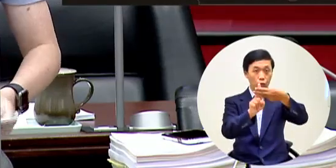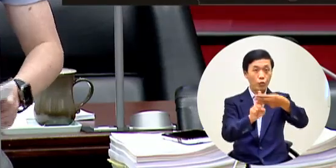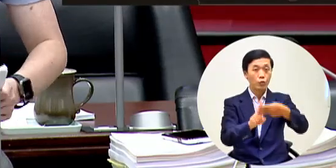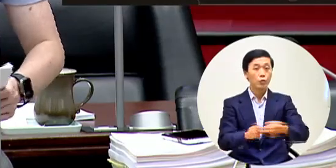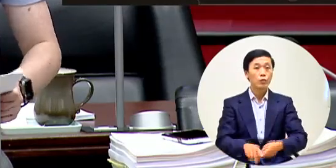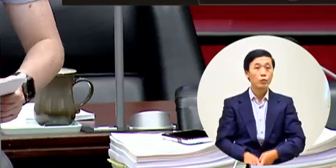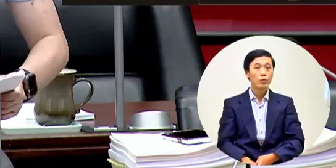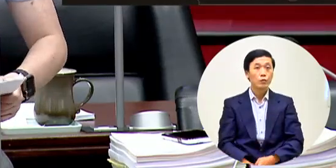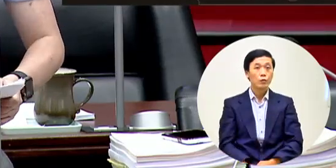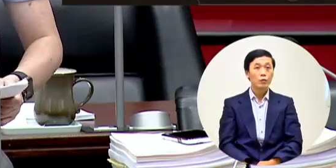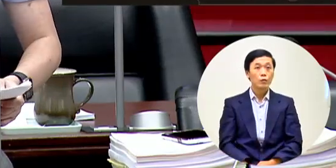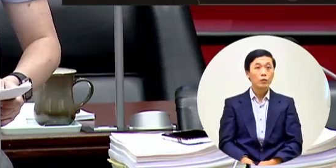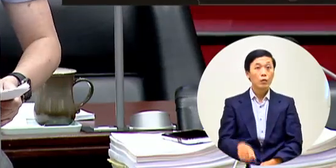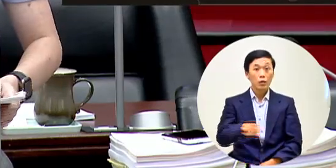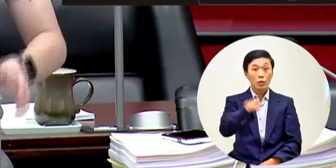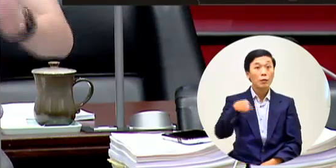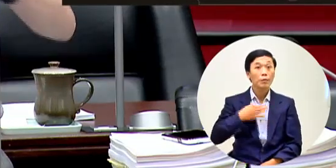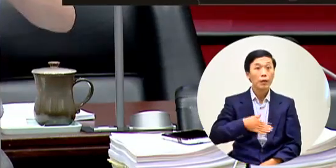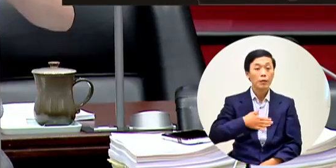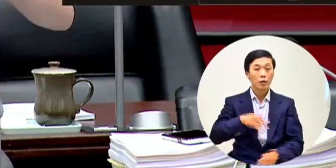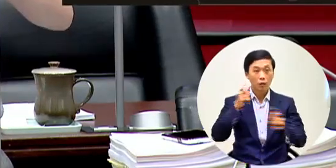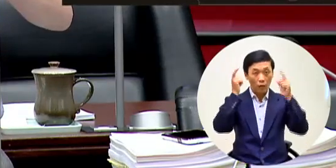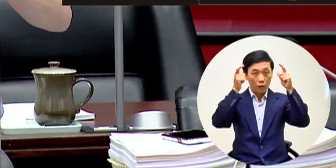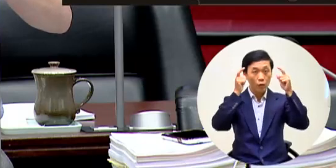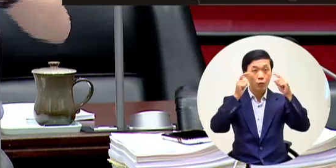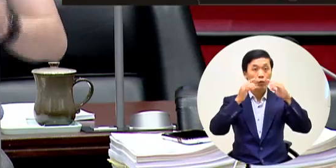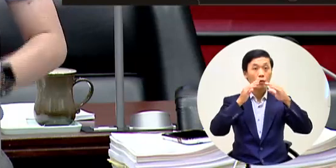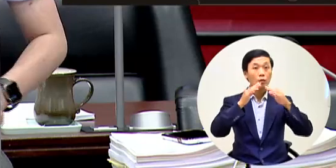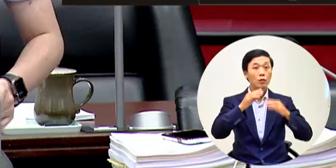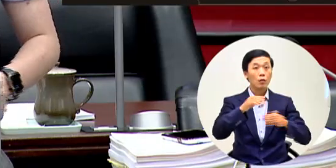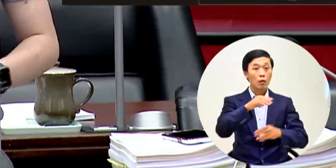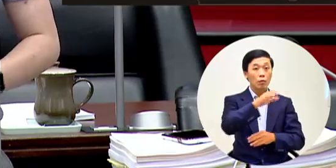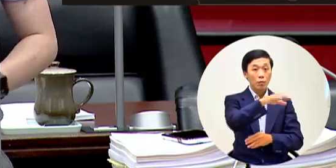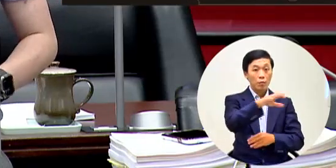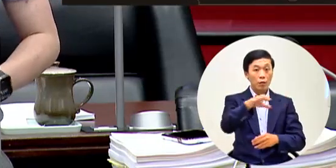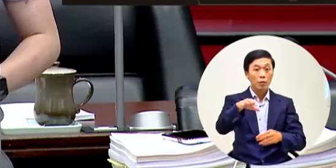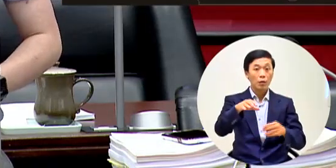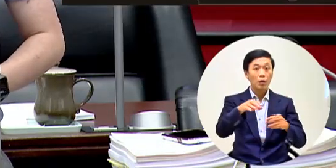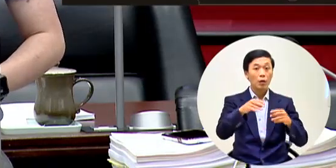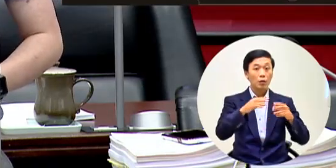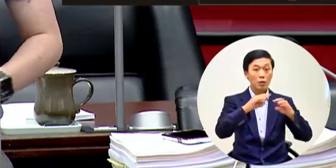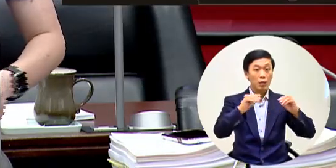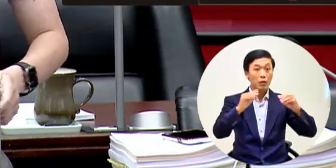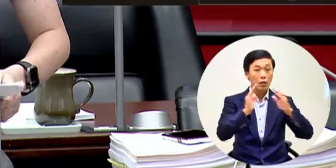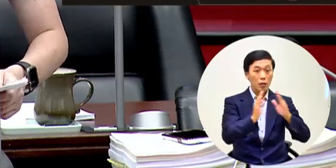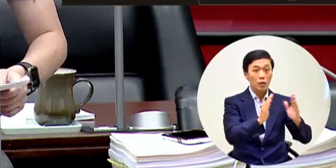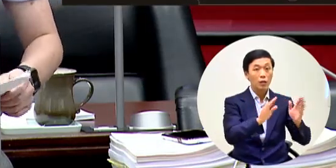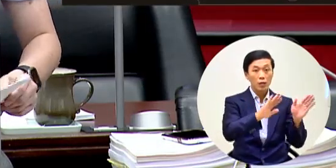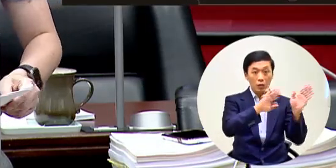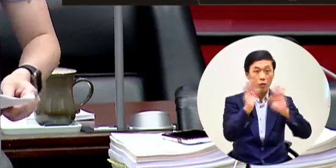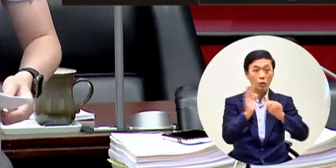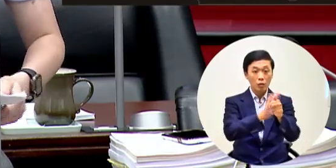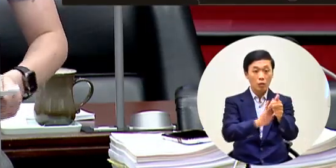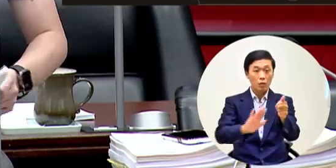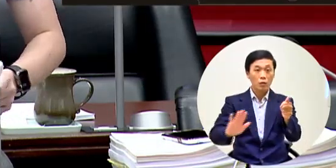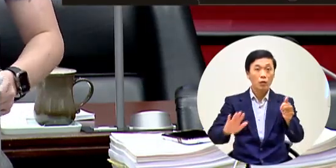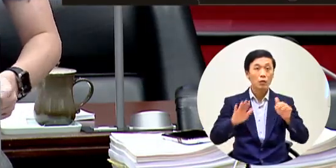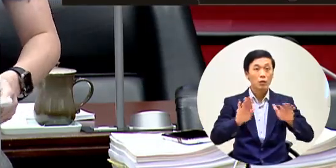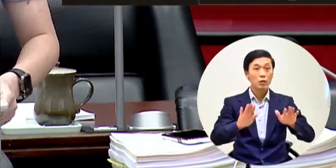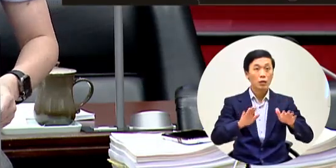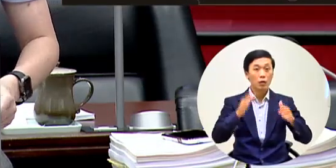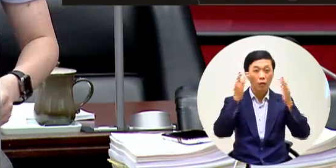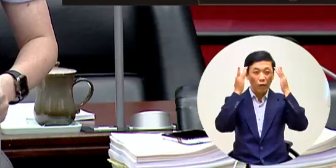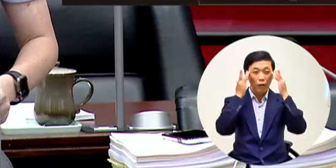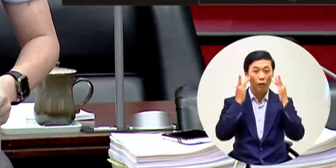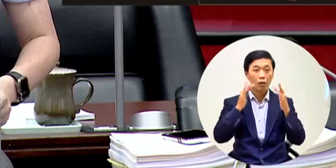啊，大家都知道我们高雄的地理环境的关系啊哦。现在夏天就是